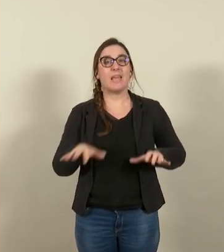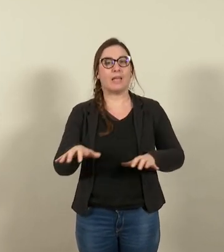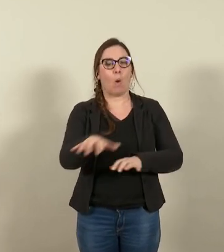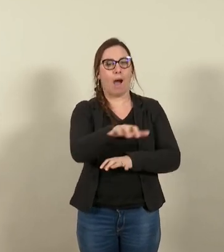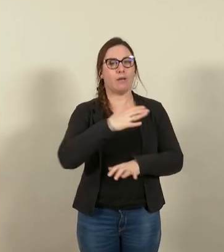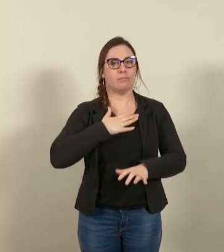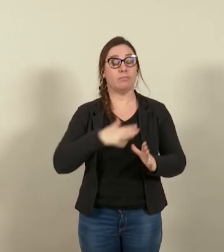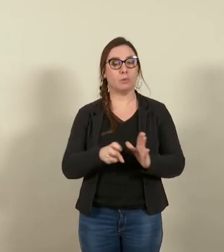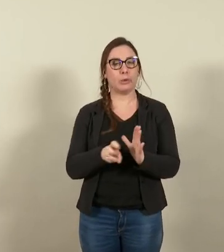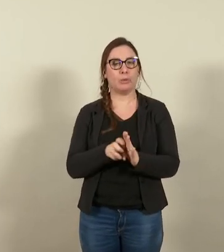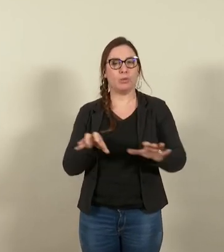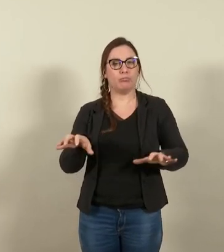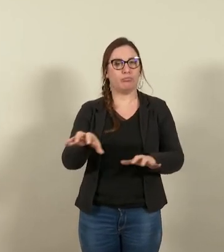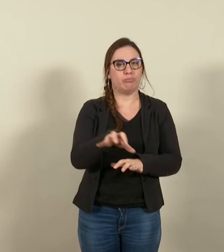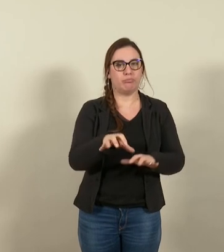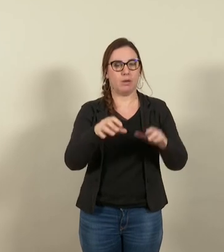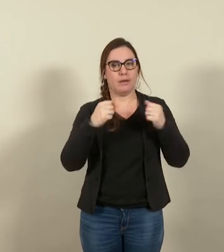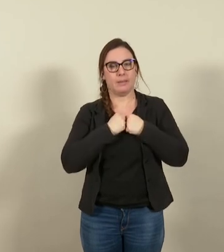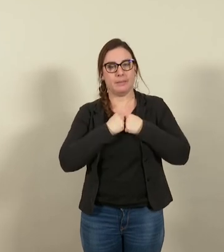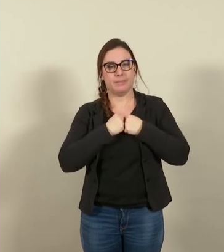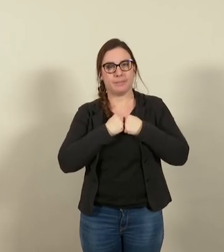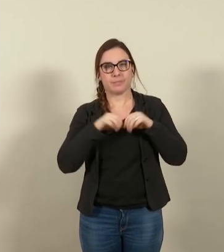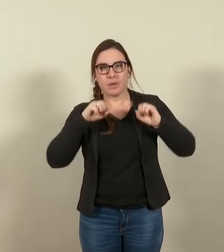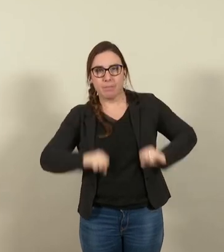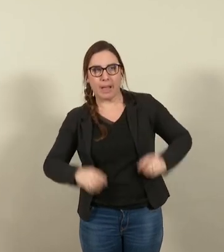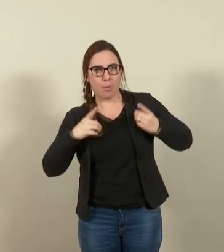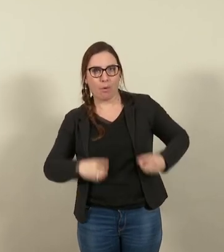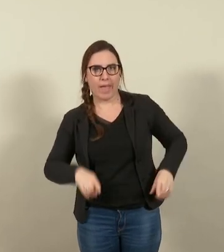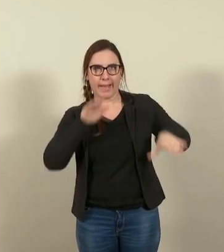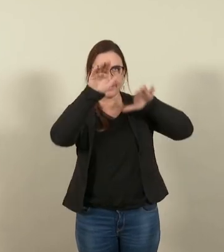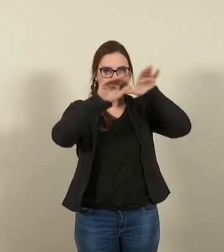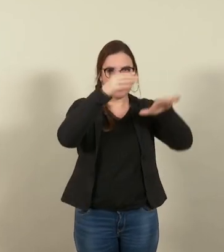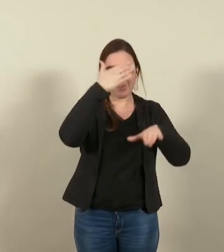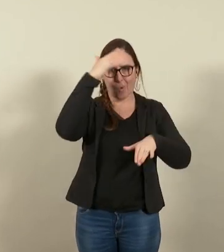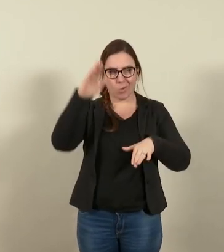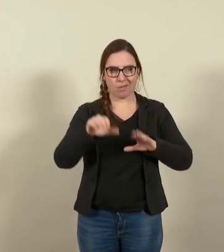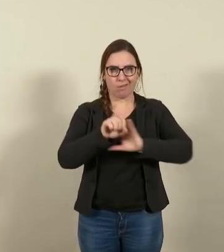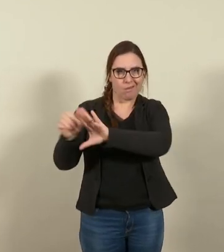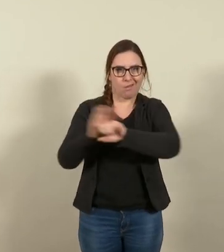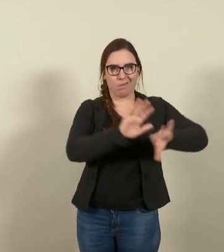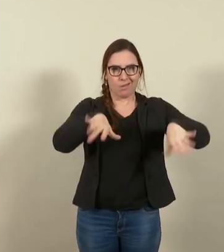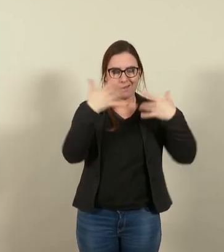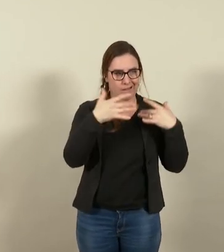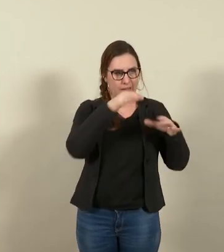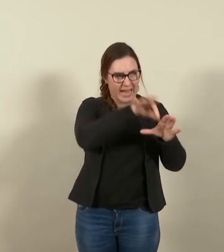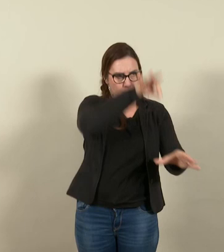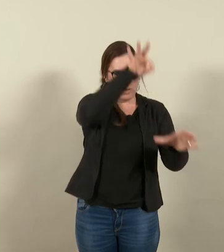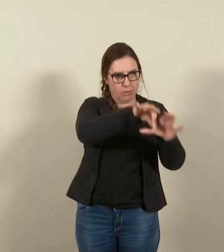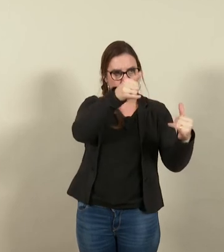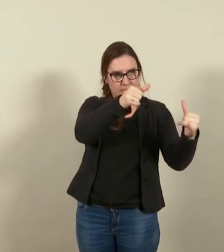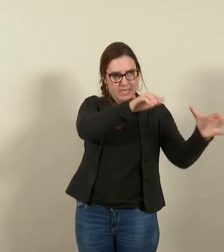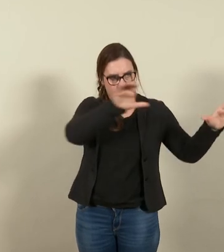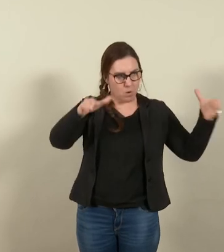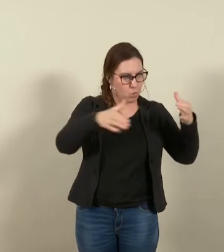en allant chercher euh des parlementaires des d'autres élus du territoire quels que soient les bord politique puisque nous pouvons assez facilement avoir